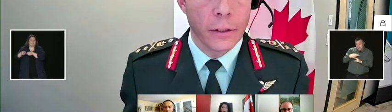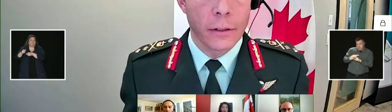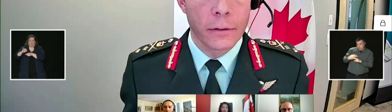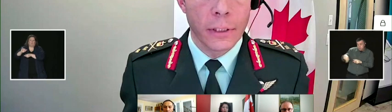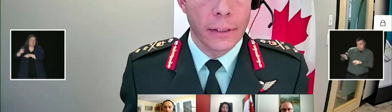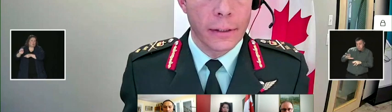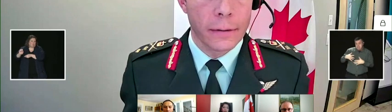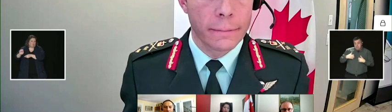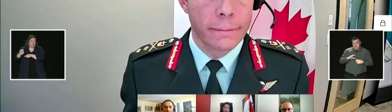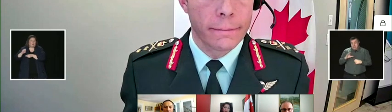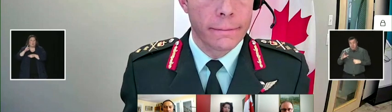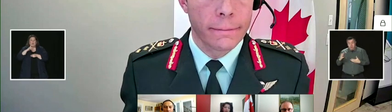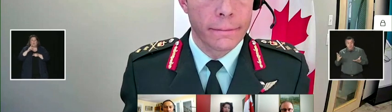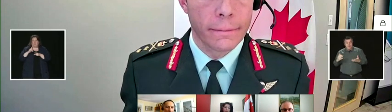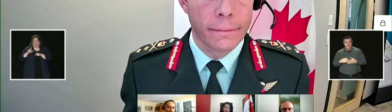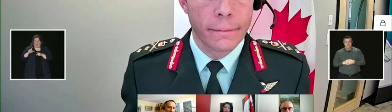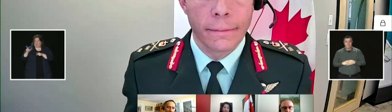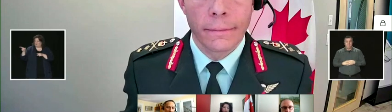collègues de Santé Canada.